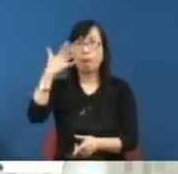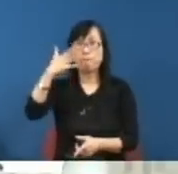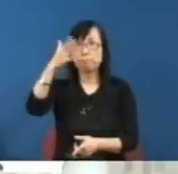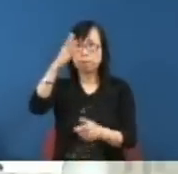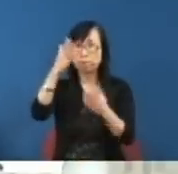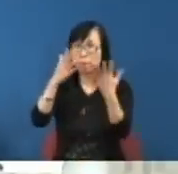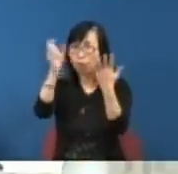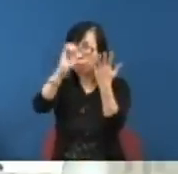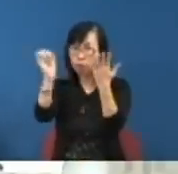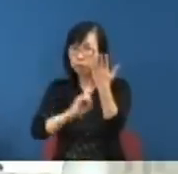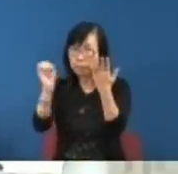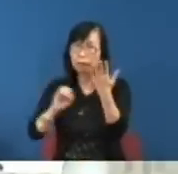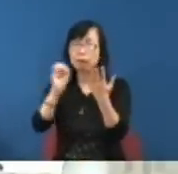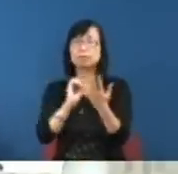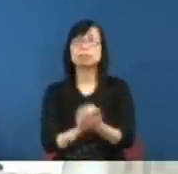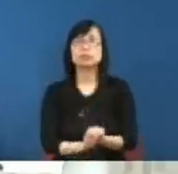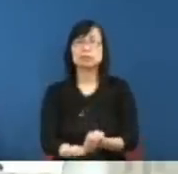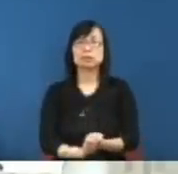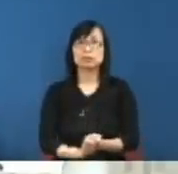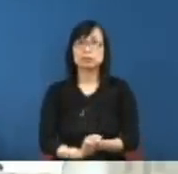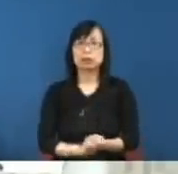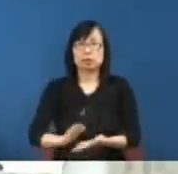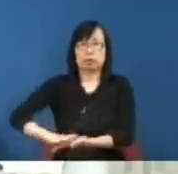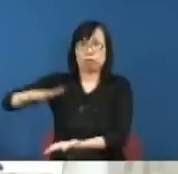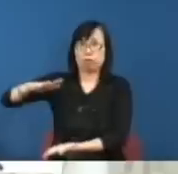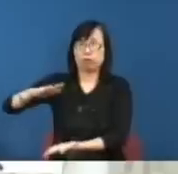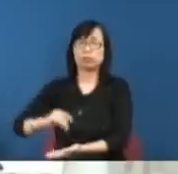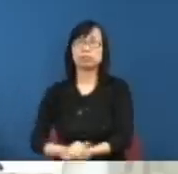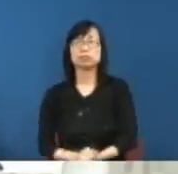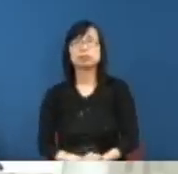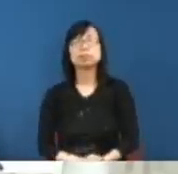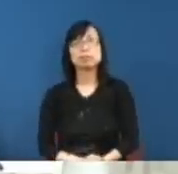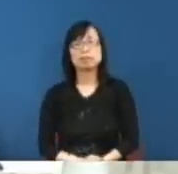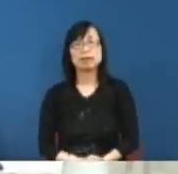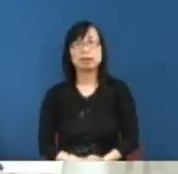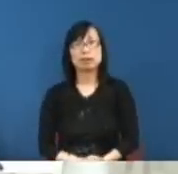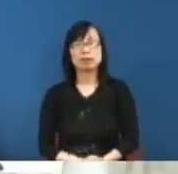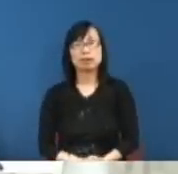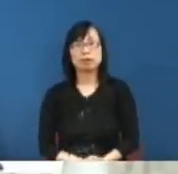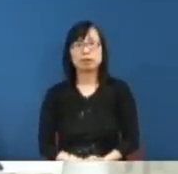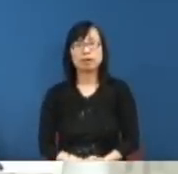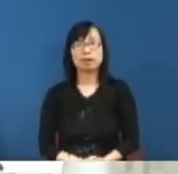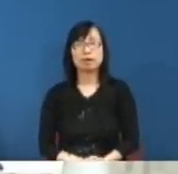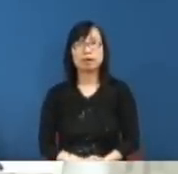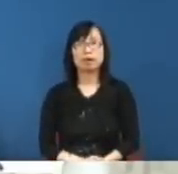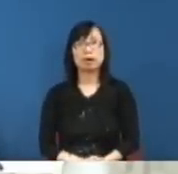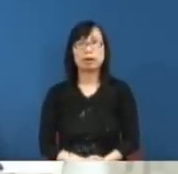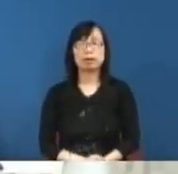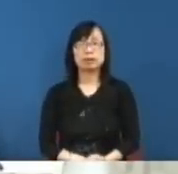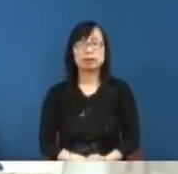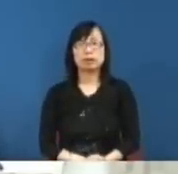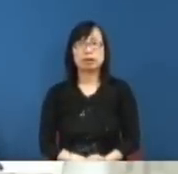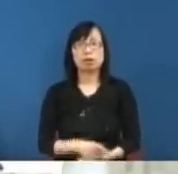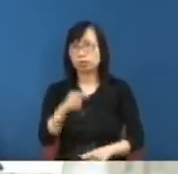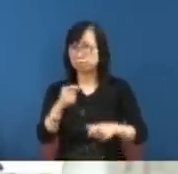嘅美國財富，50% 人口嘅美國財富，佢擁有嘅財富，呢、這個極端係唔